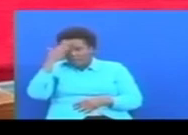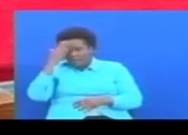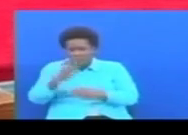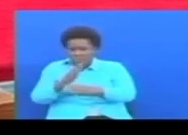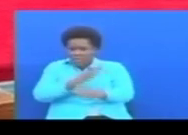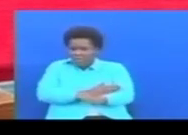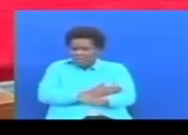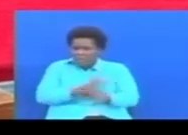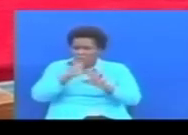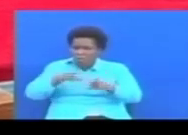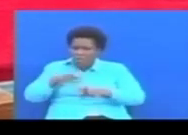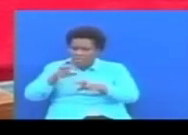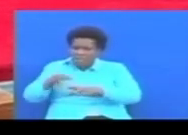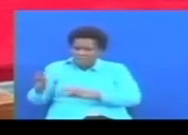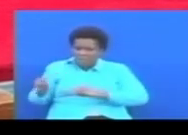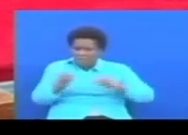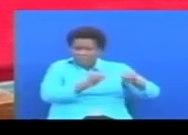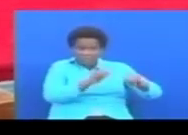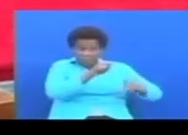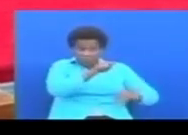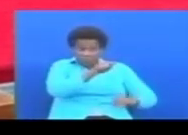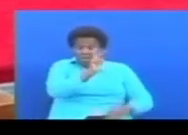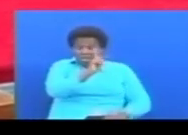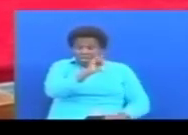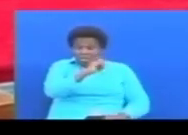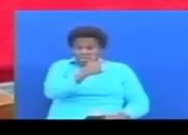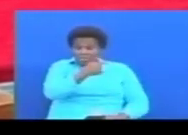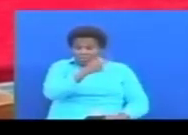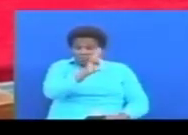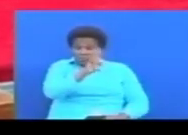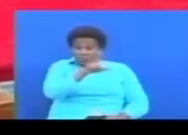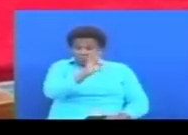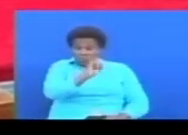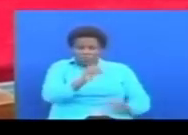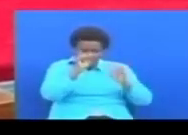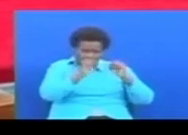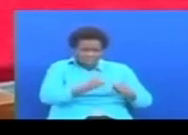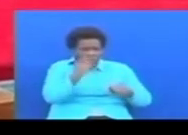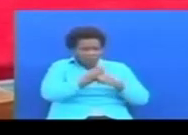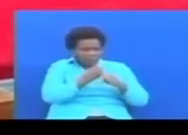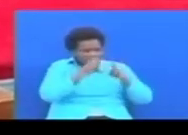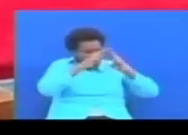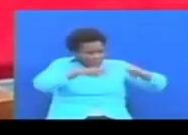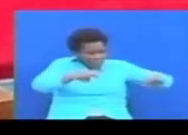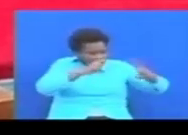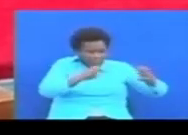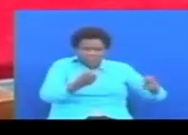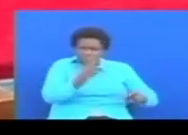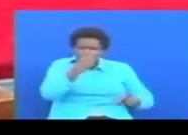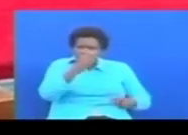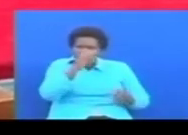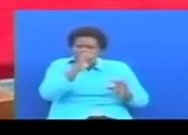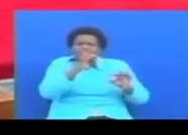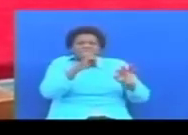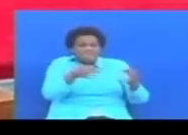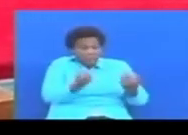TAWIRI ilifanya utafiti na kujiridhisha kwamba wanyama hawa wanaweza kuishi katika maeneo hayo na kwamba